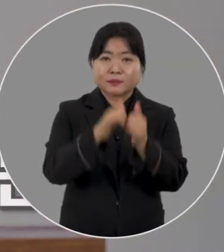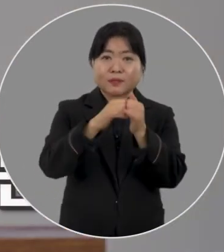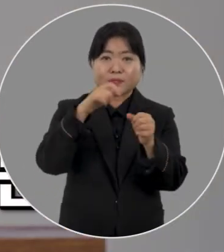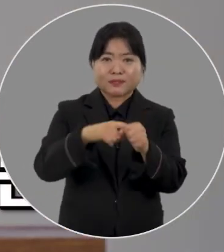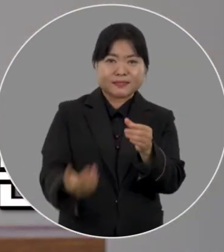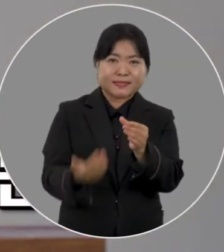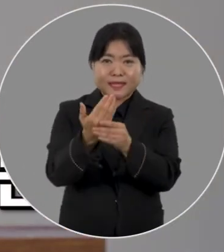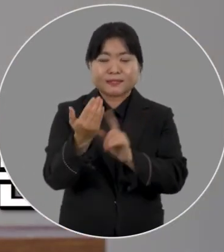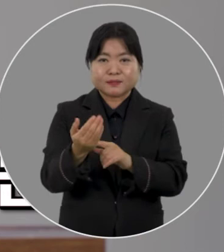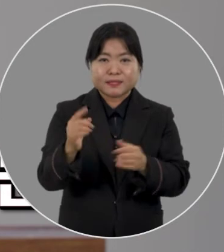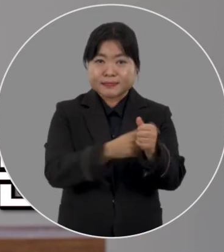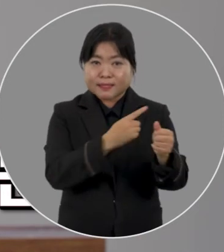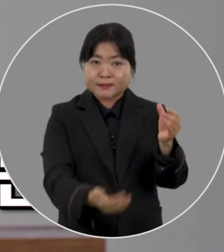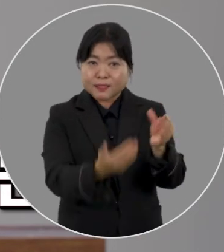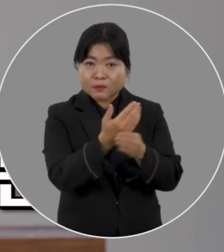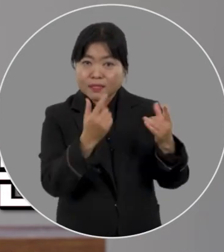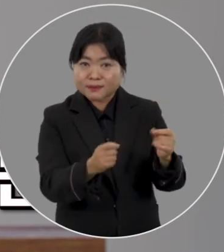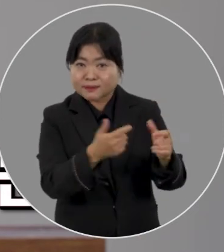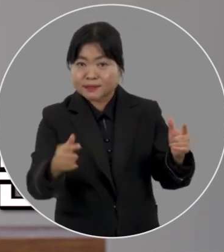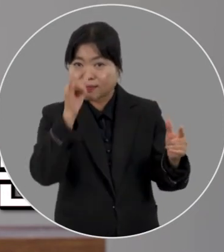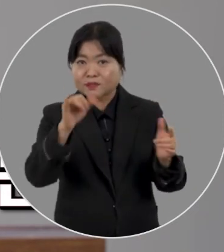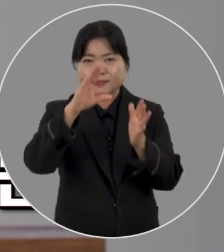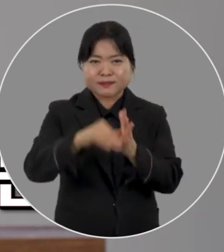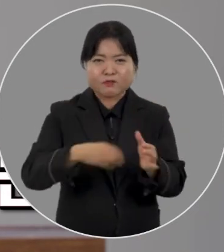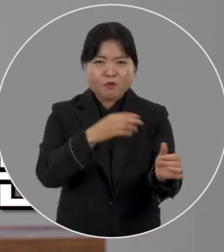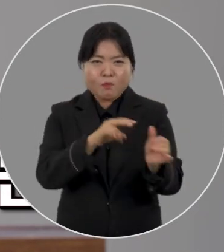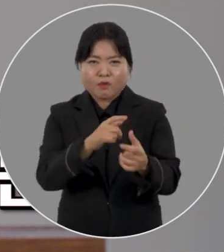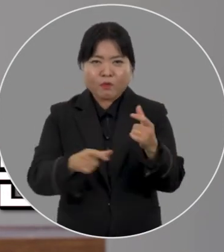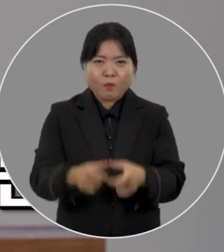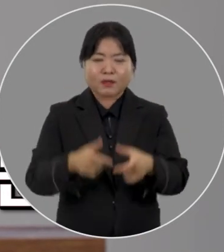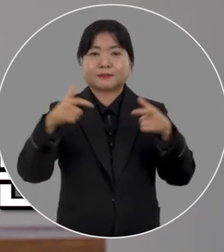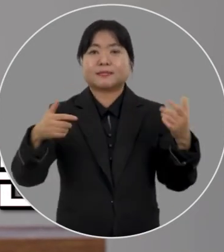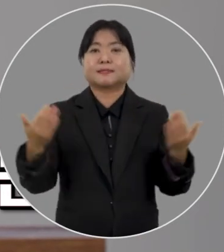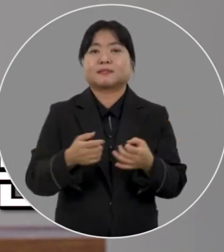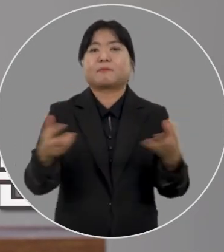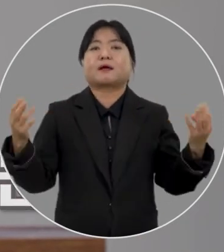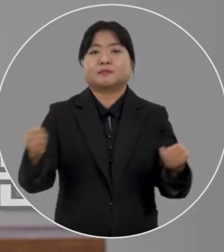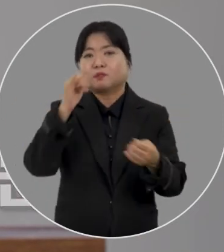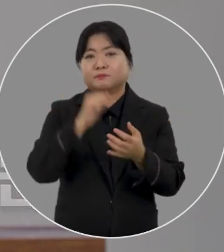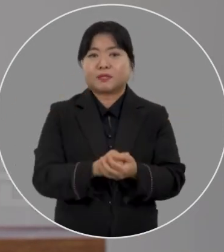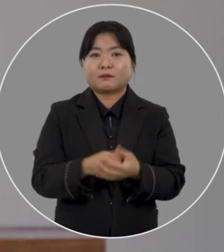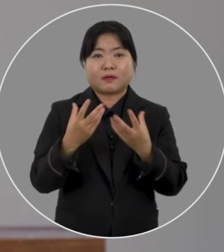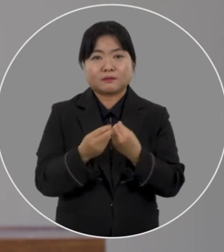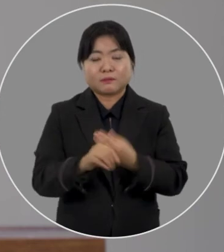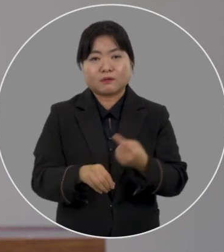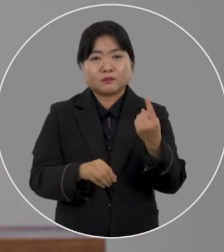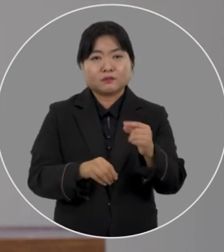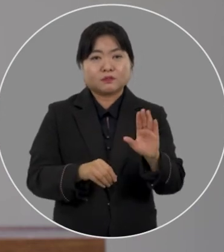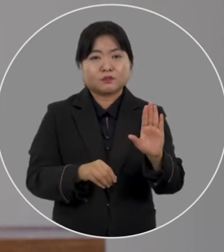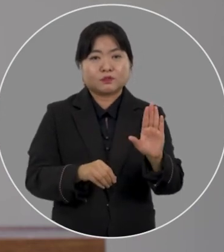어떤 사회적인 재난이나 자연 재난 같은 것들이 있었을 때 혐오가 더 확산됐던 일들이 많이 있었습니다. 예를